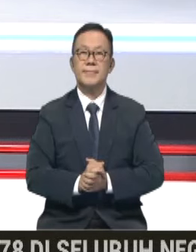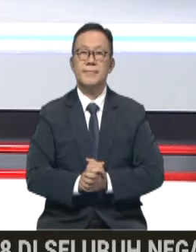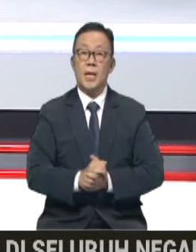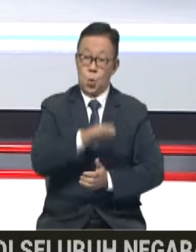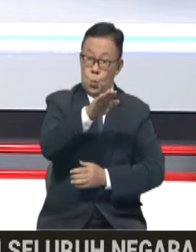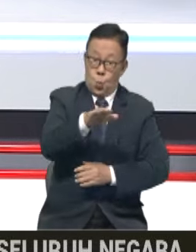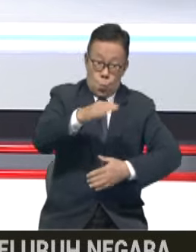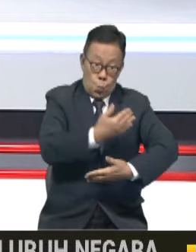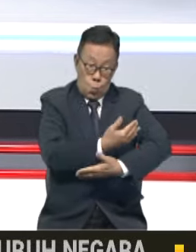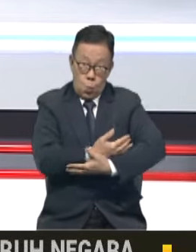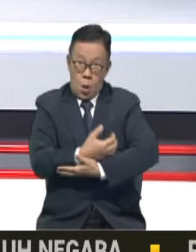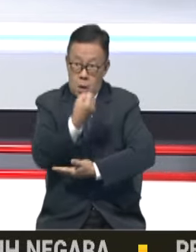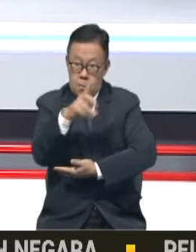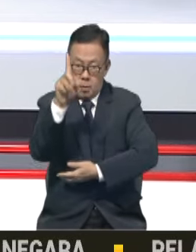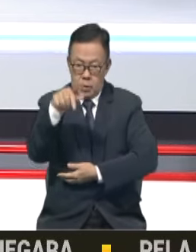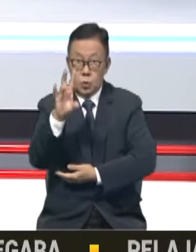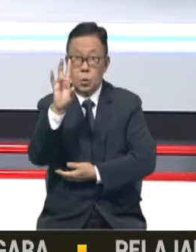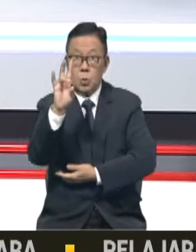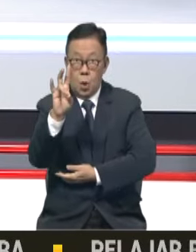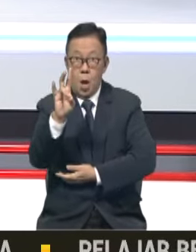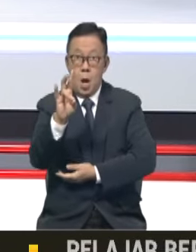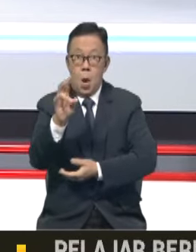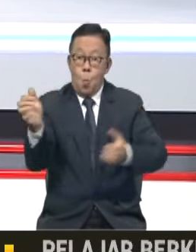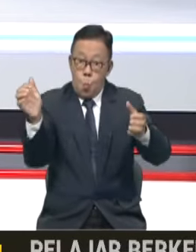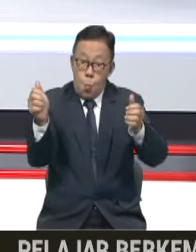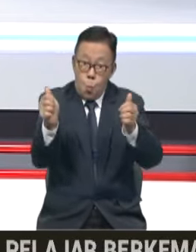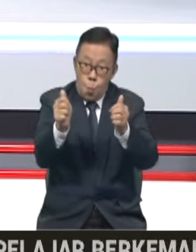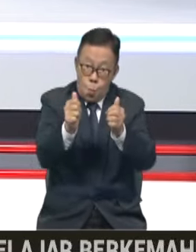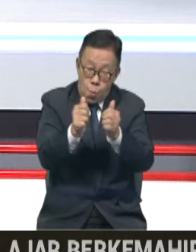Anak-anak Damin yang lahir pada 15 Julai sempena sambutan